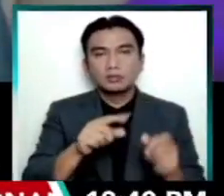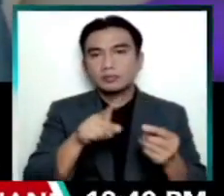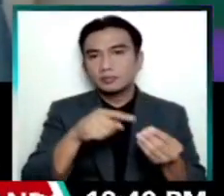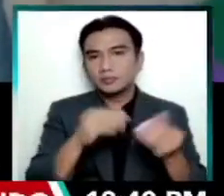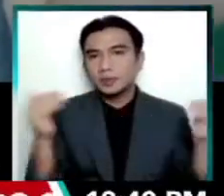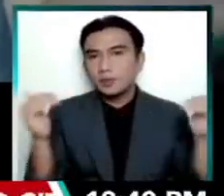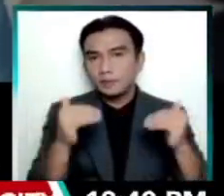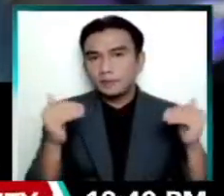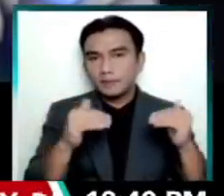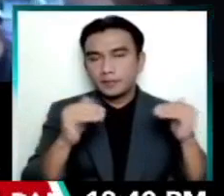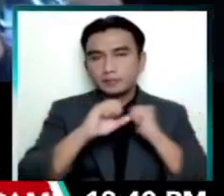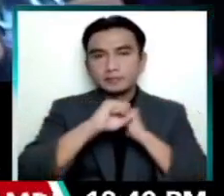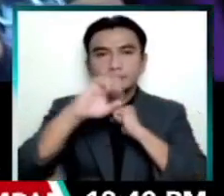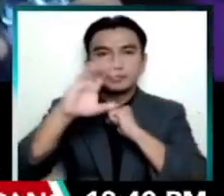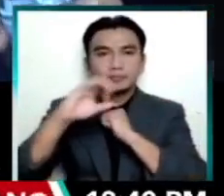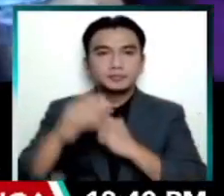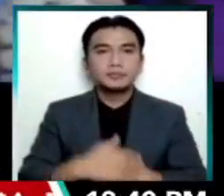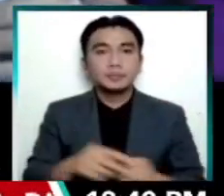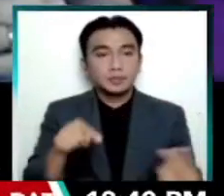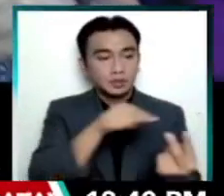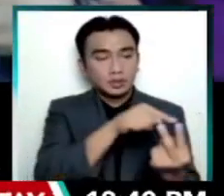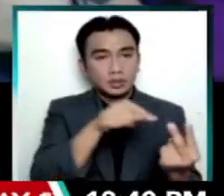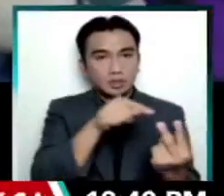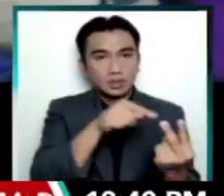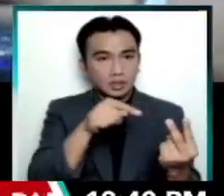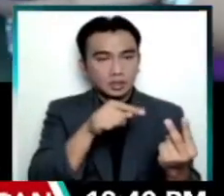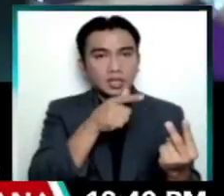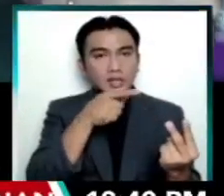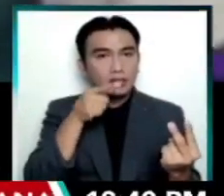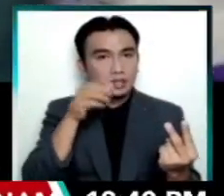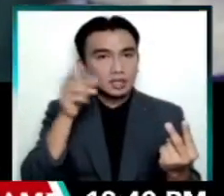daw ng kampo ni Robredo ang kumakalat ngayon sa social media